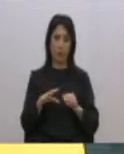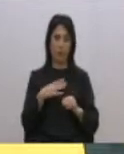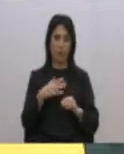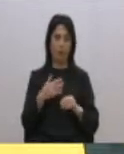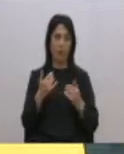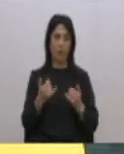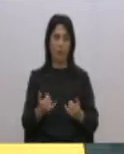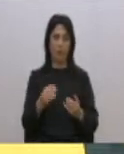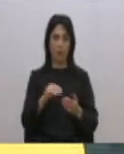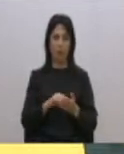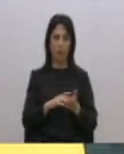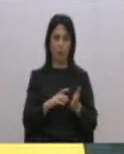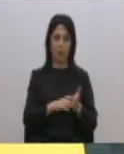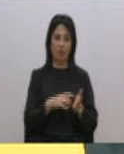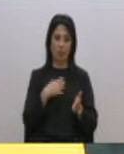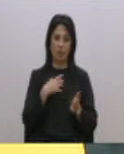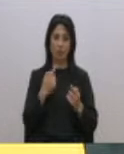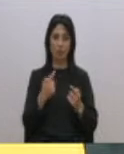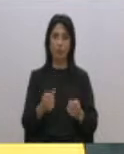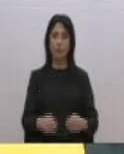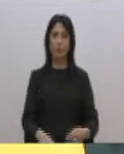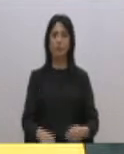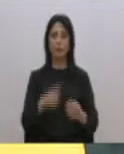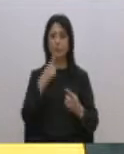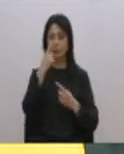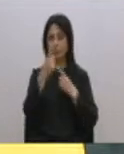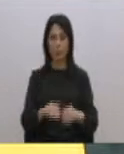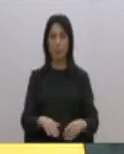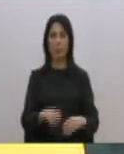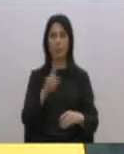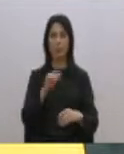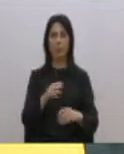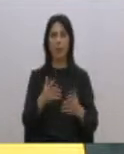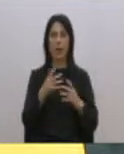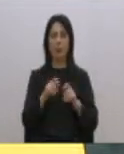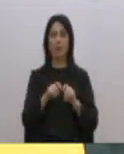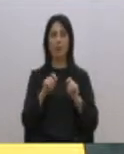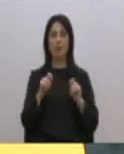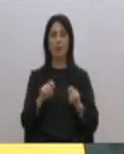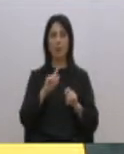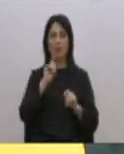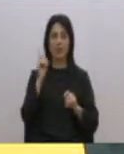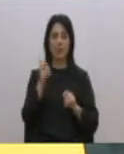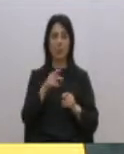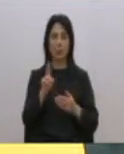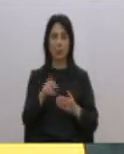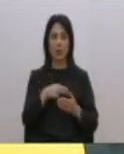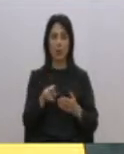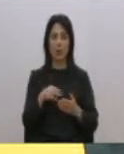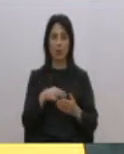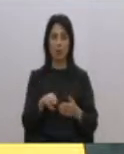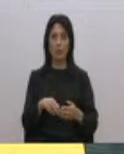ეს ჩანაწერიც მნიშვნელოვანია. Ინფორმაციის საჯარო ჭირვალეობის წლიური ანგარიში